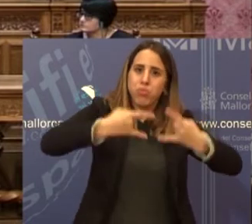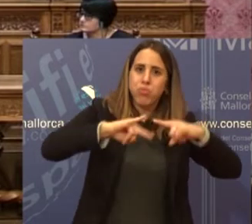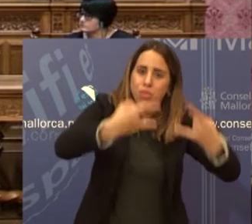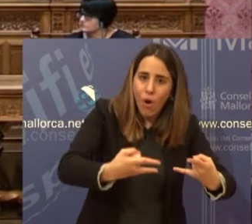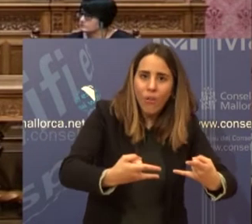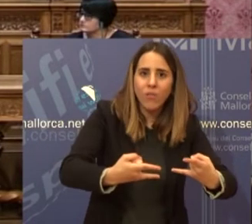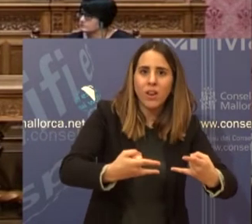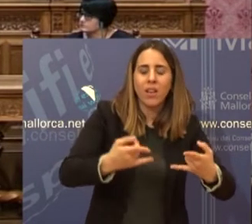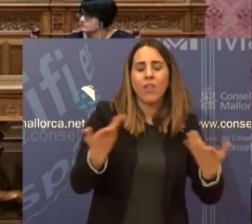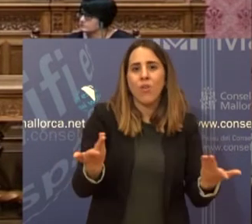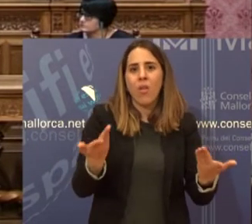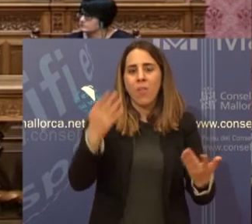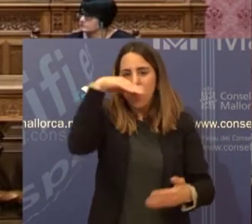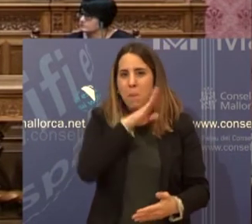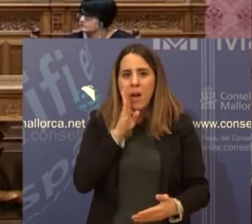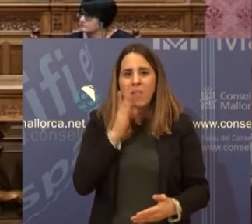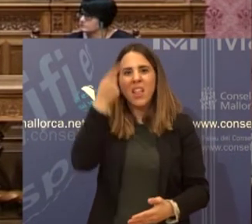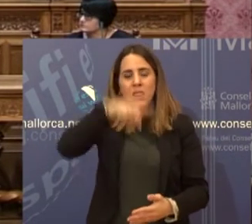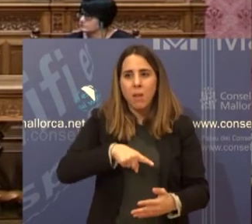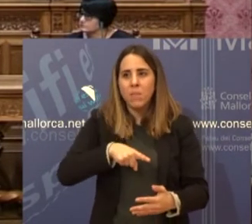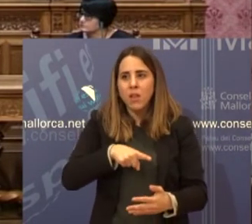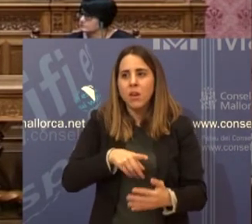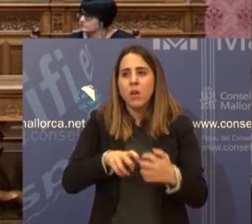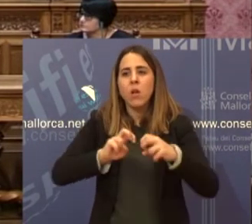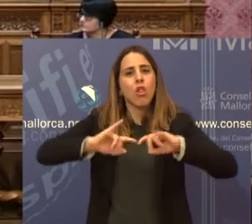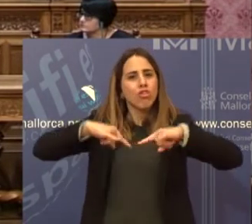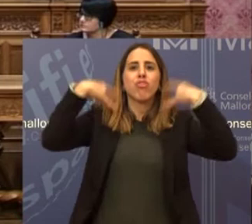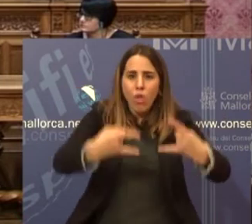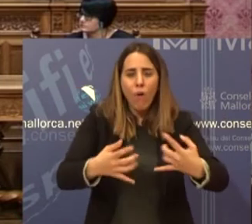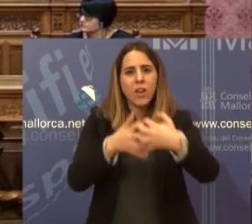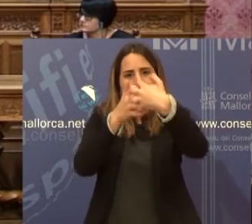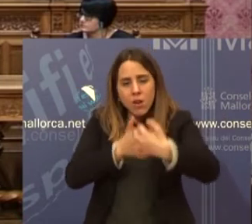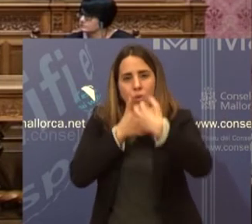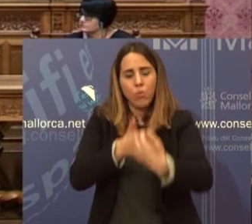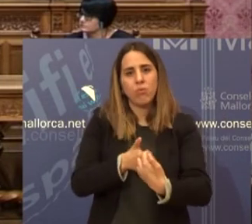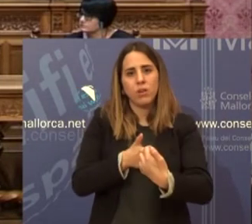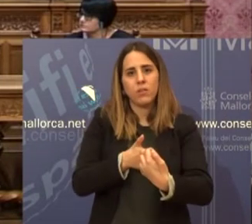fer els pares? Lluitar encara més. Per aquest motiu vam fer